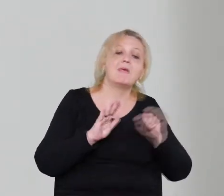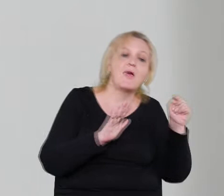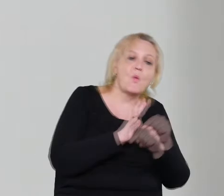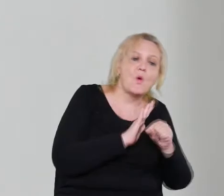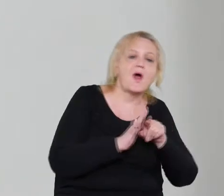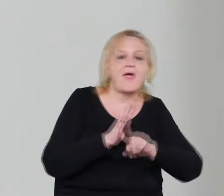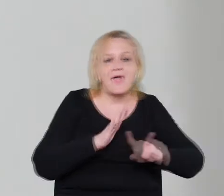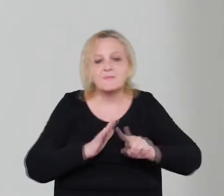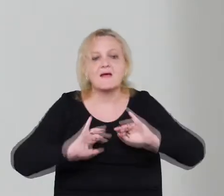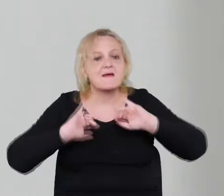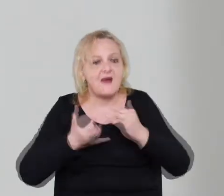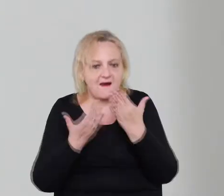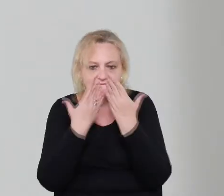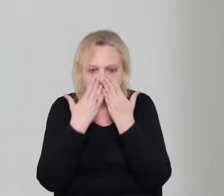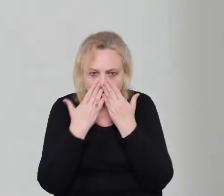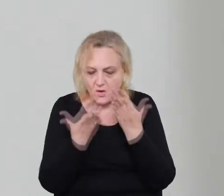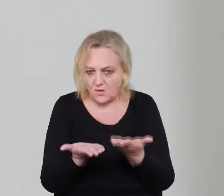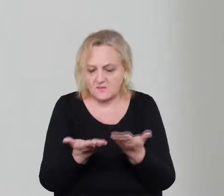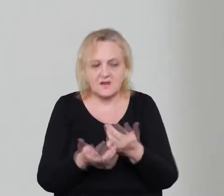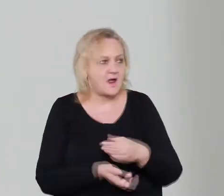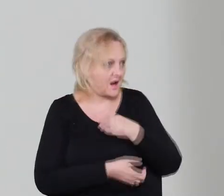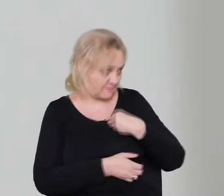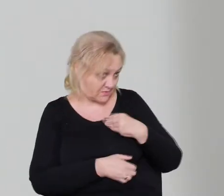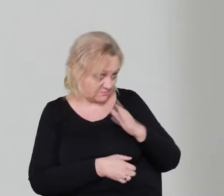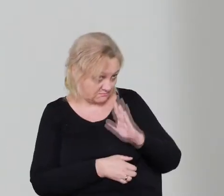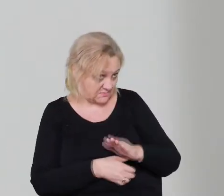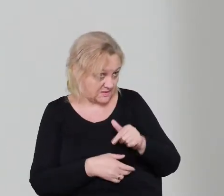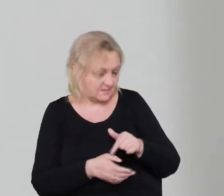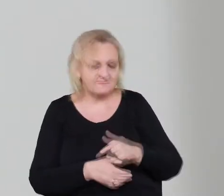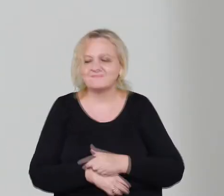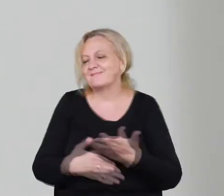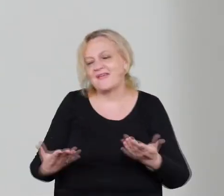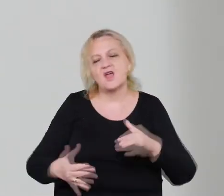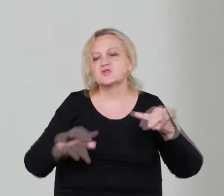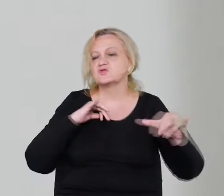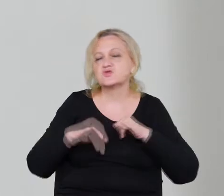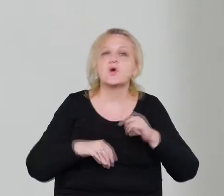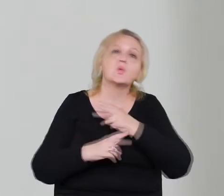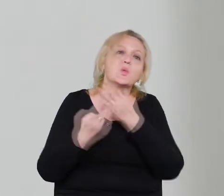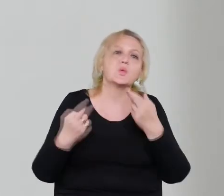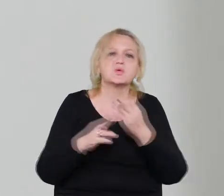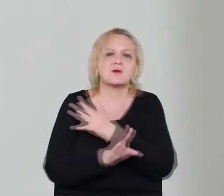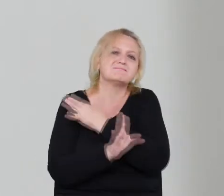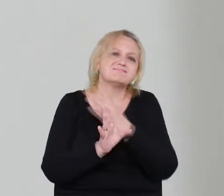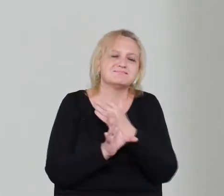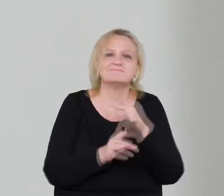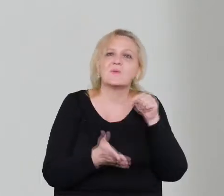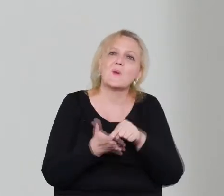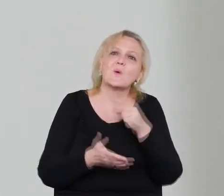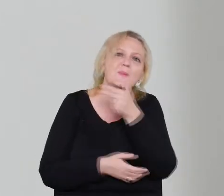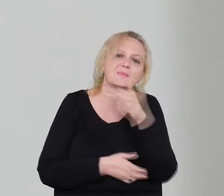czy ma Polsce dlatego migracyjną żaden rząd nigdy do tego zagadnienia nie podszedł